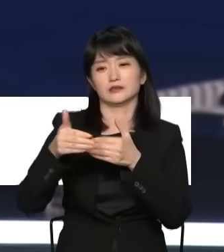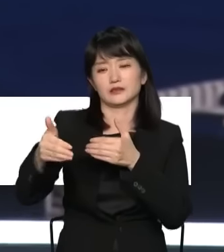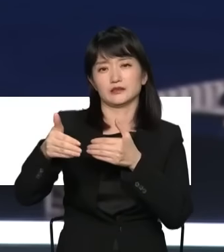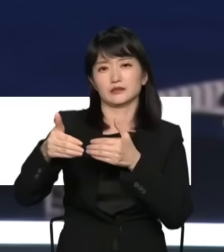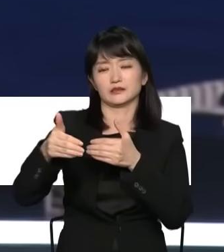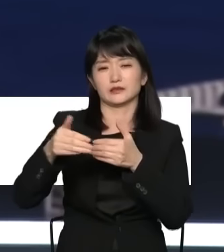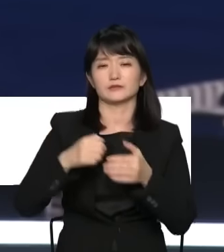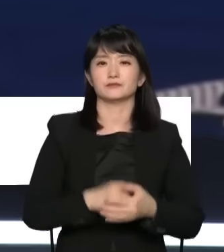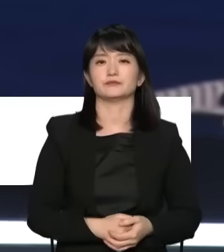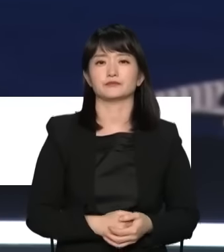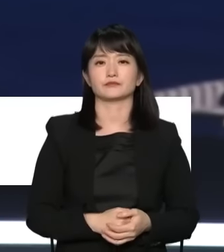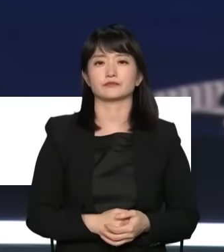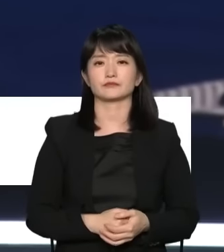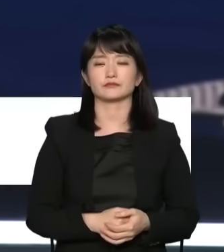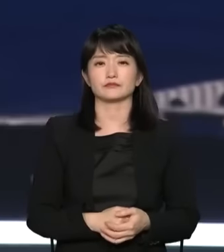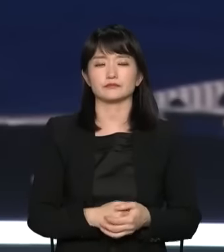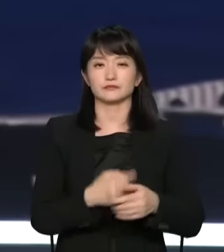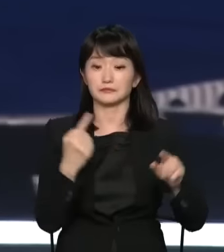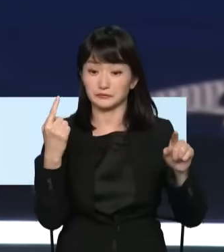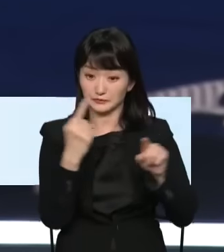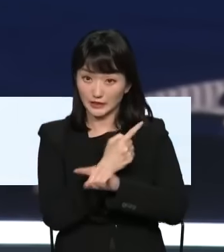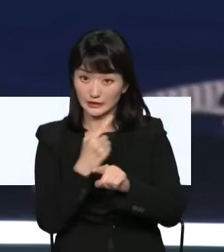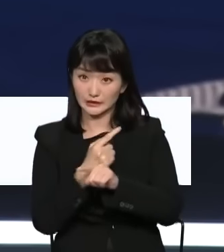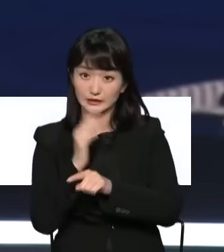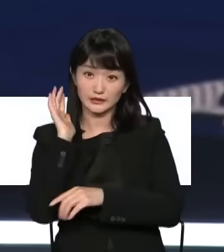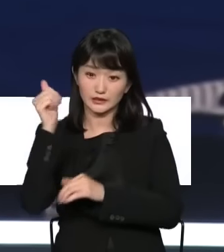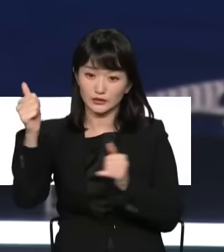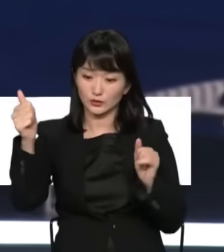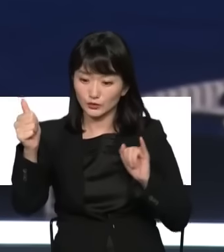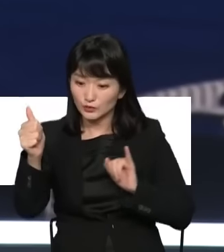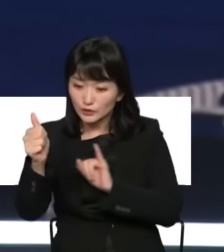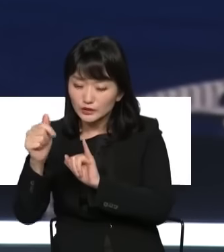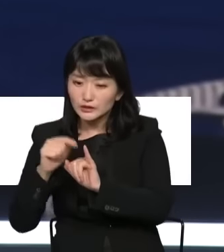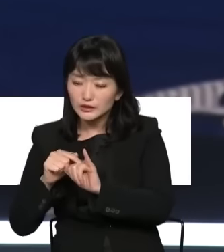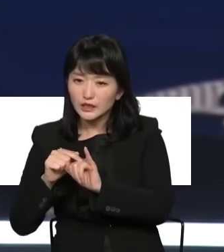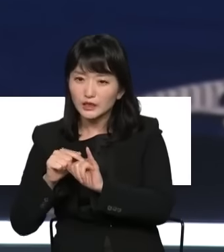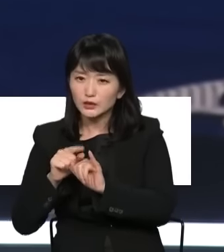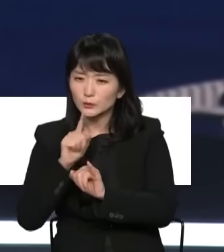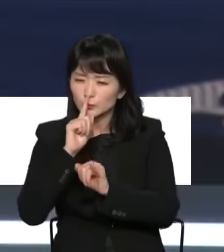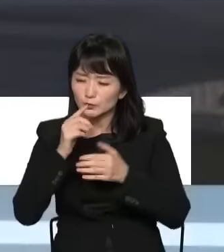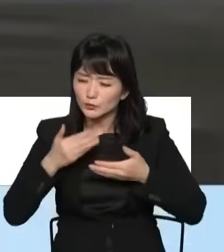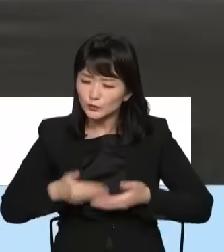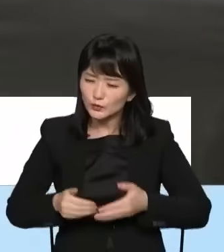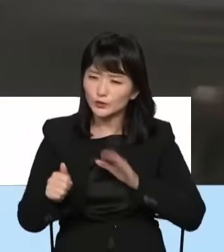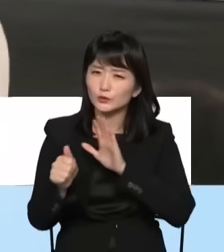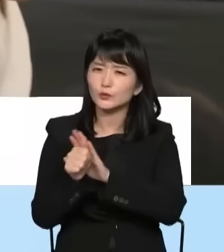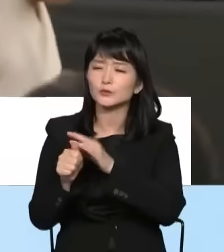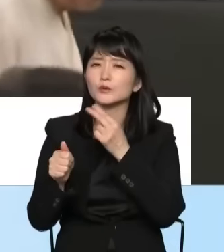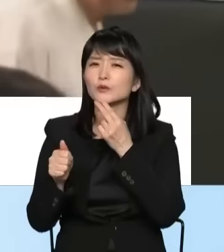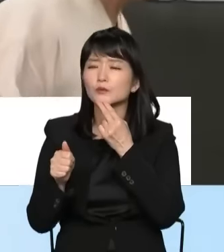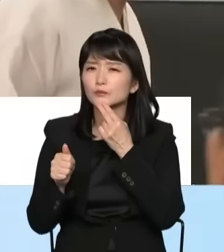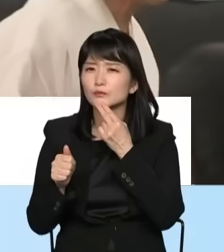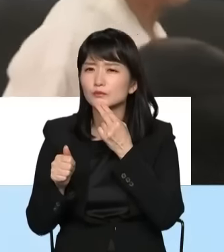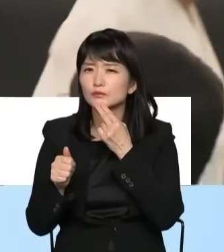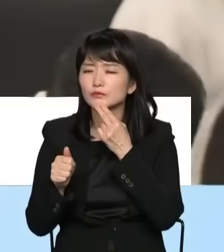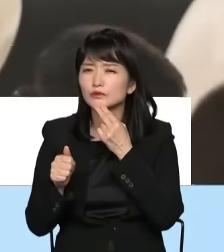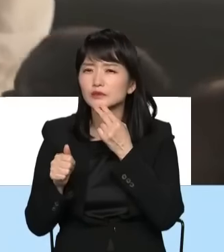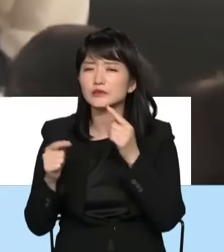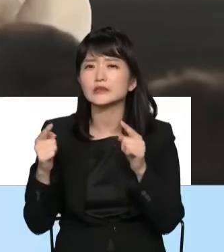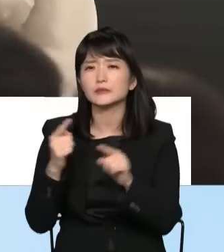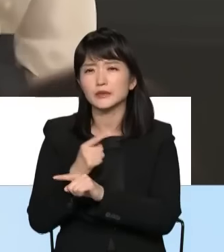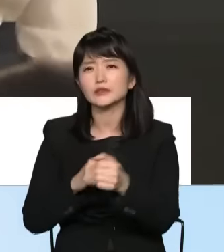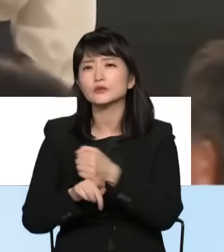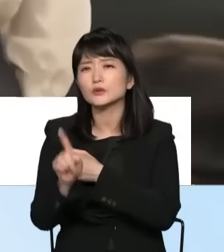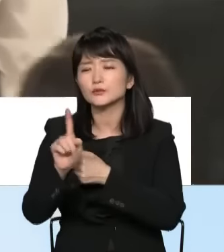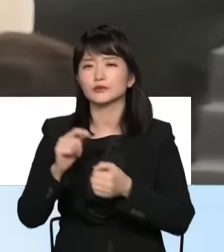달라진 그니까 조용한 내조가 바뀌게 된 말씀을 좀 드릴 필요가 있을 것 같고요 두 번째는 아무래도이